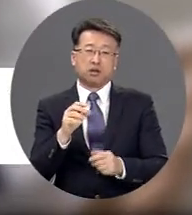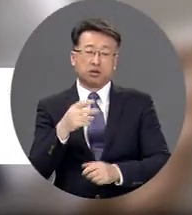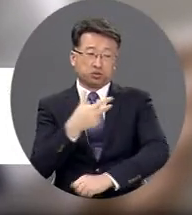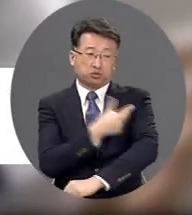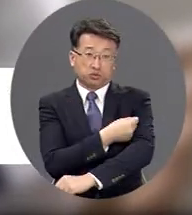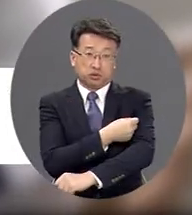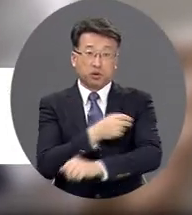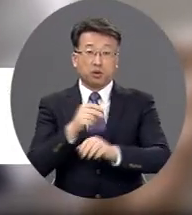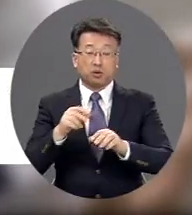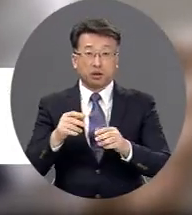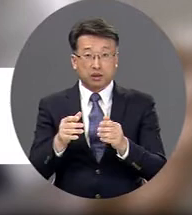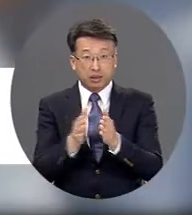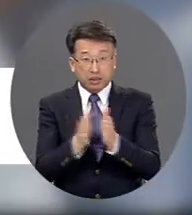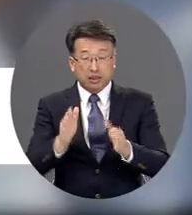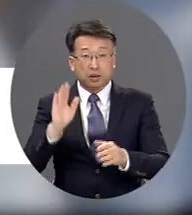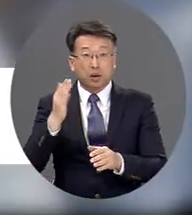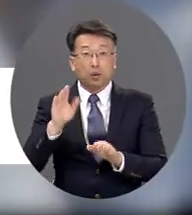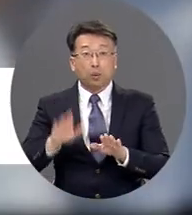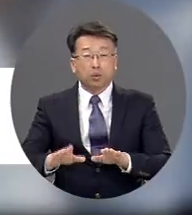오늘부터 시작했습니다.